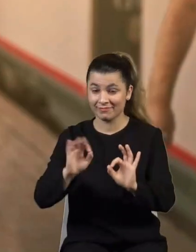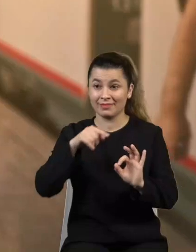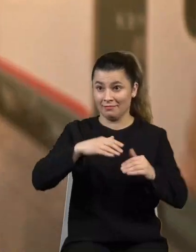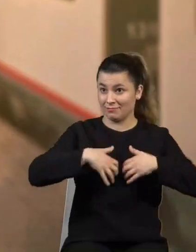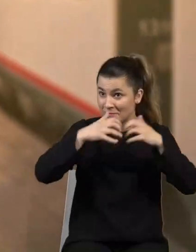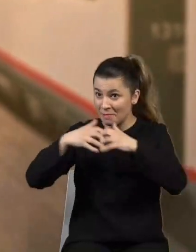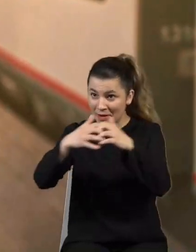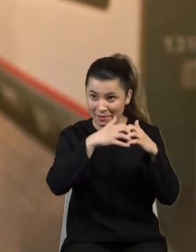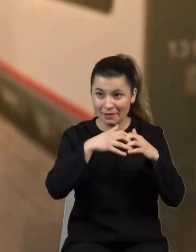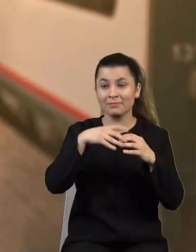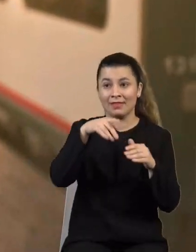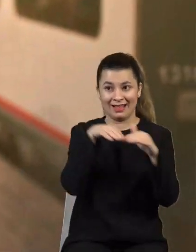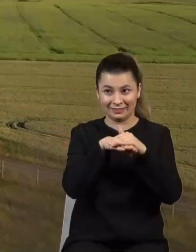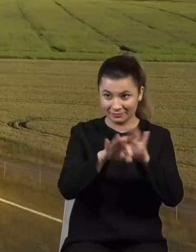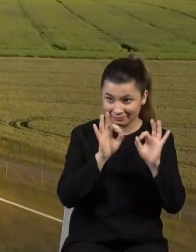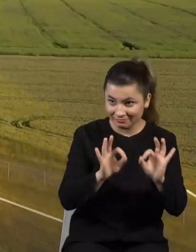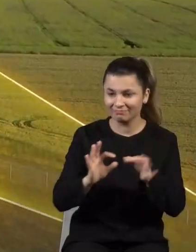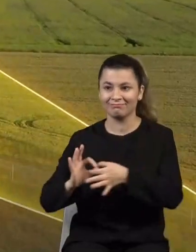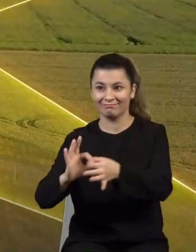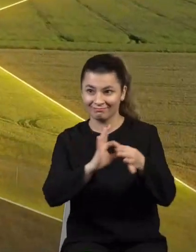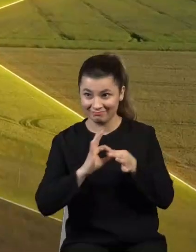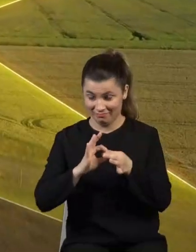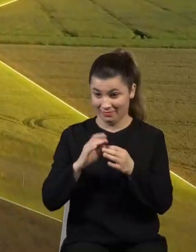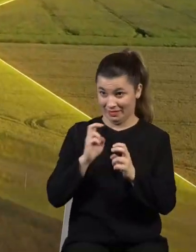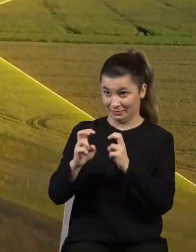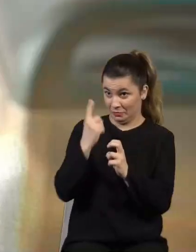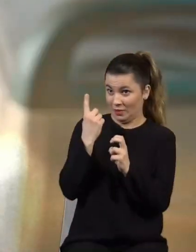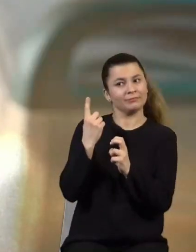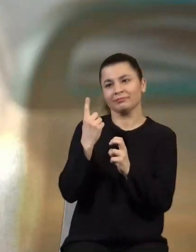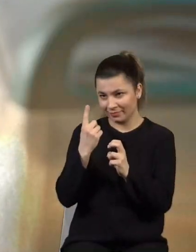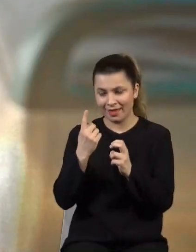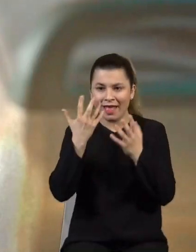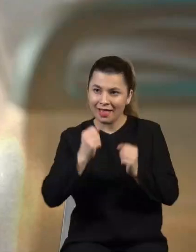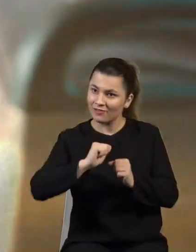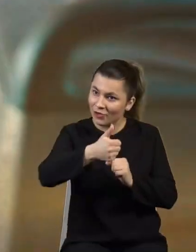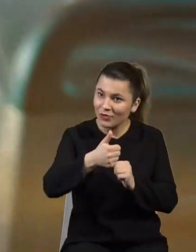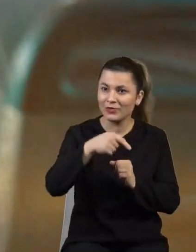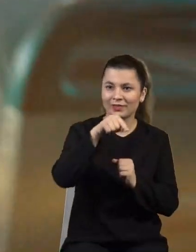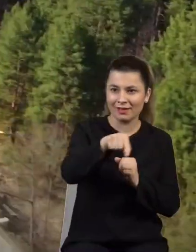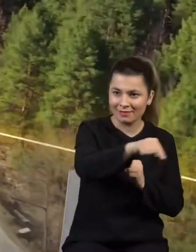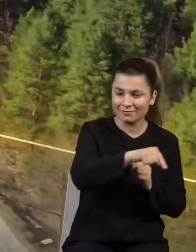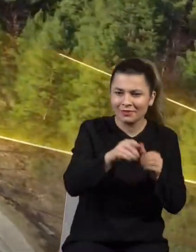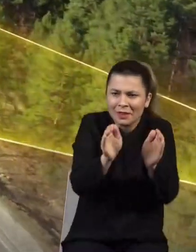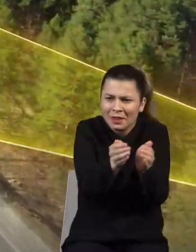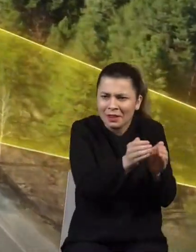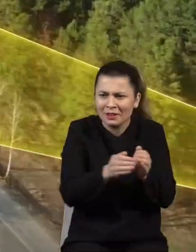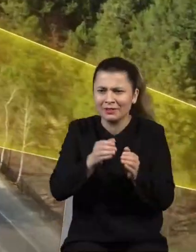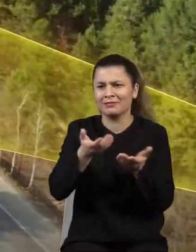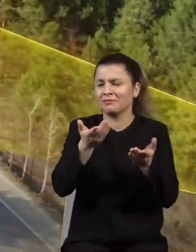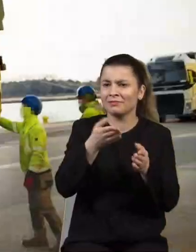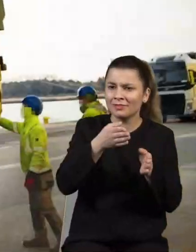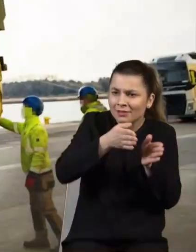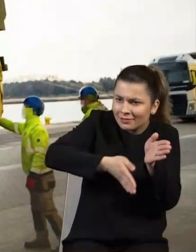obszar europejskiej sieci transportowej, rozwijając też szereg mniejszych, lokalnych połączeń. Dziś system